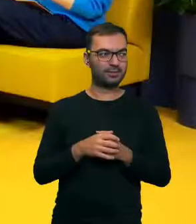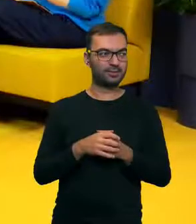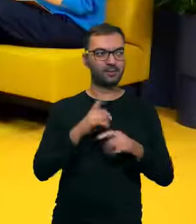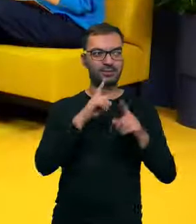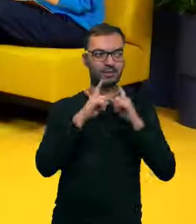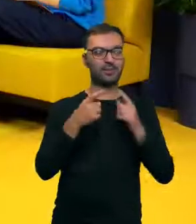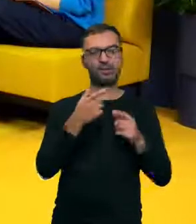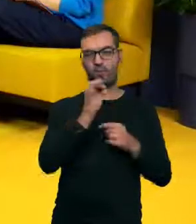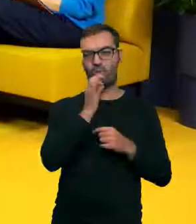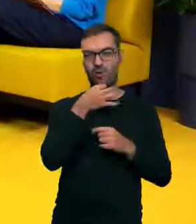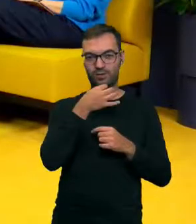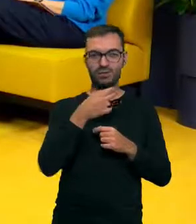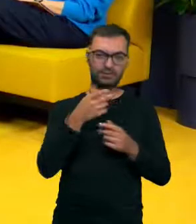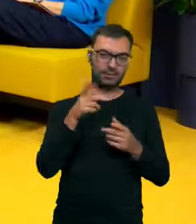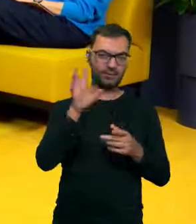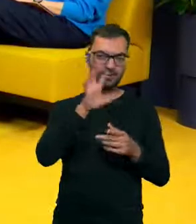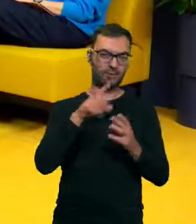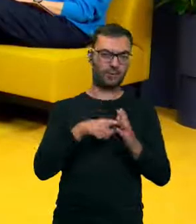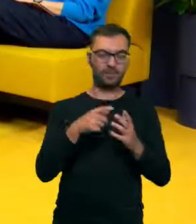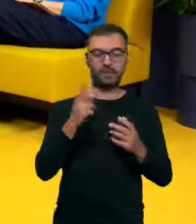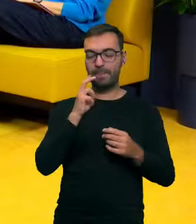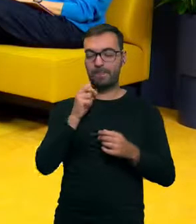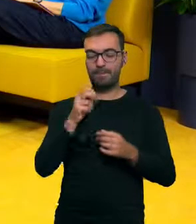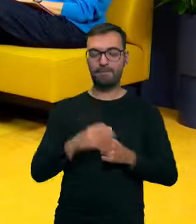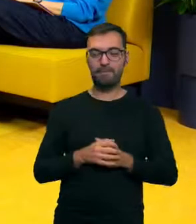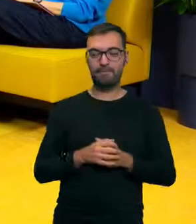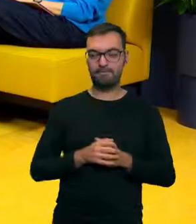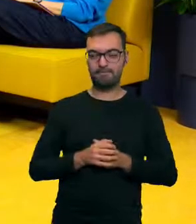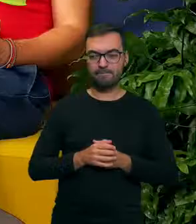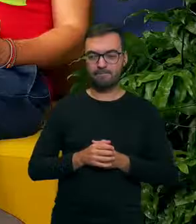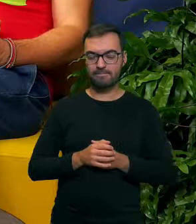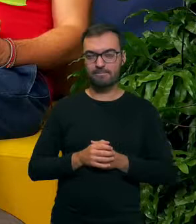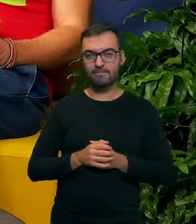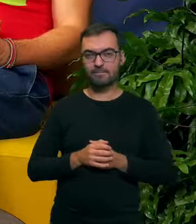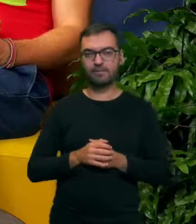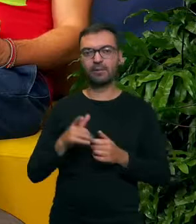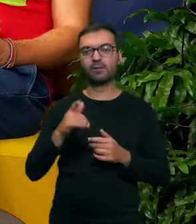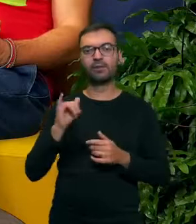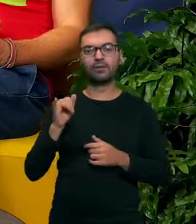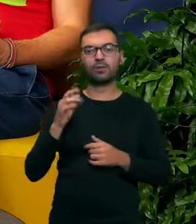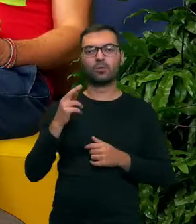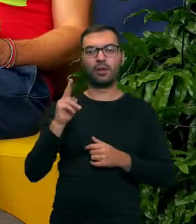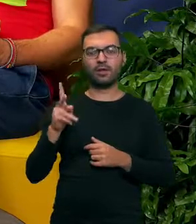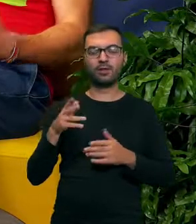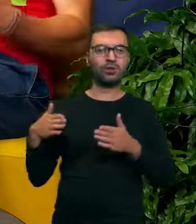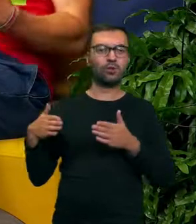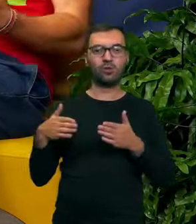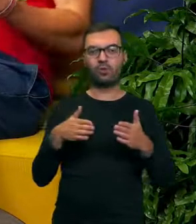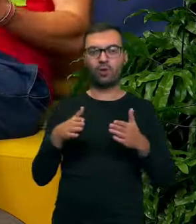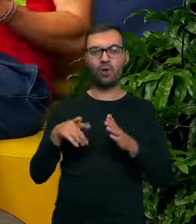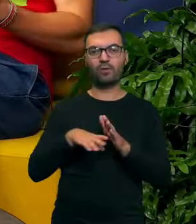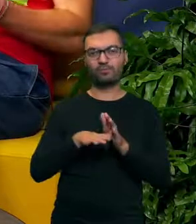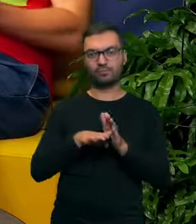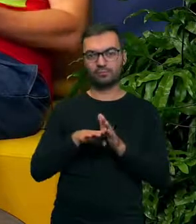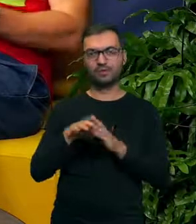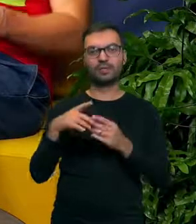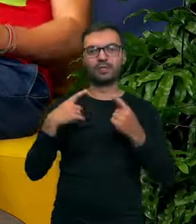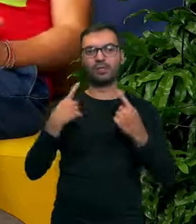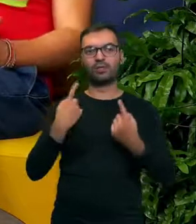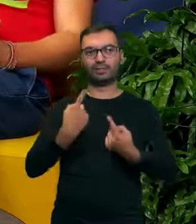też rozmawialiśmy o młodzieży, która ten film ogląda, to tak, jest też ciekawe. I ta droga Jurka do takiego samostanowienia,